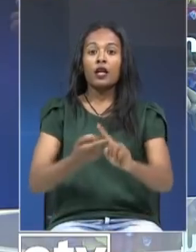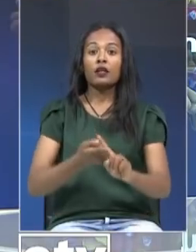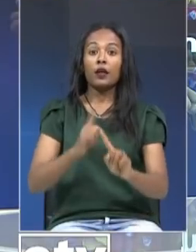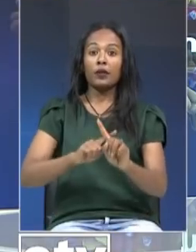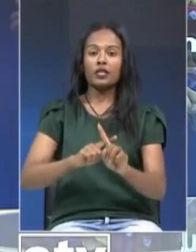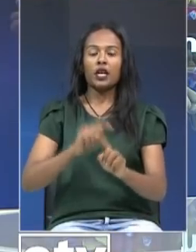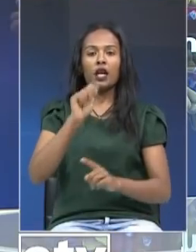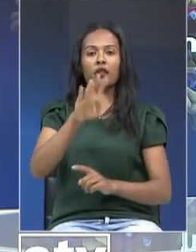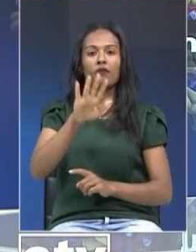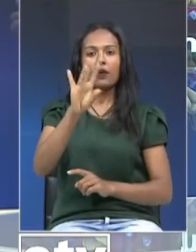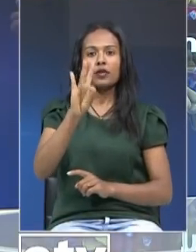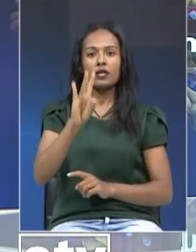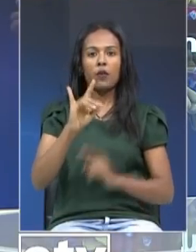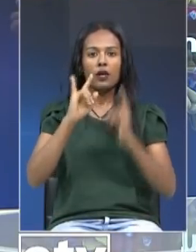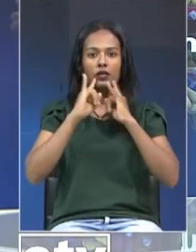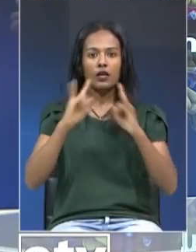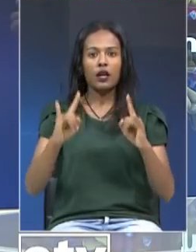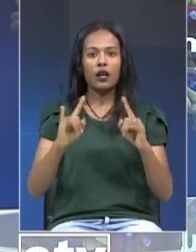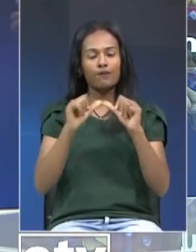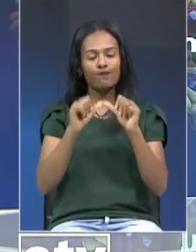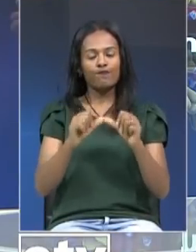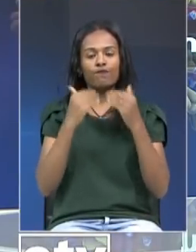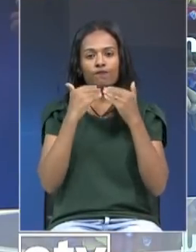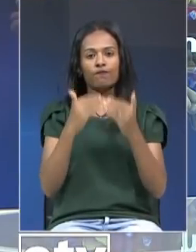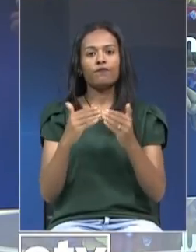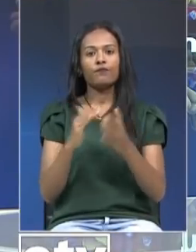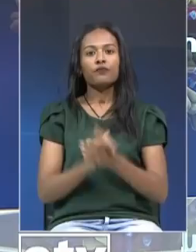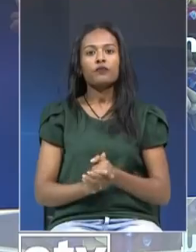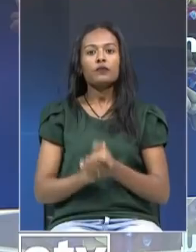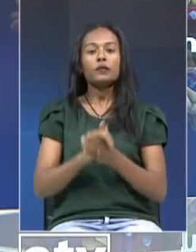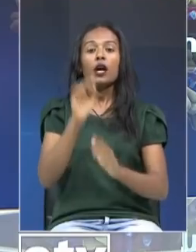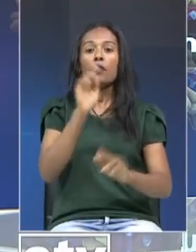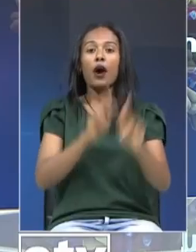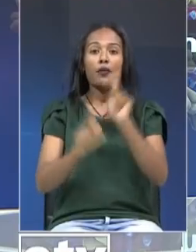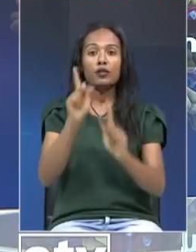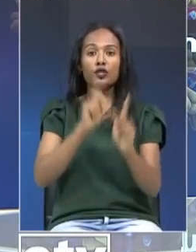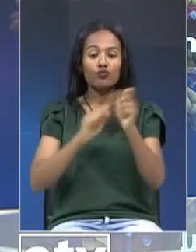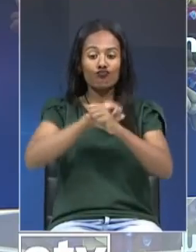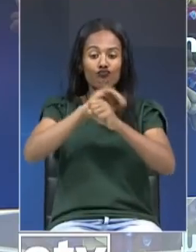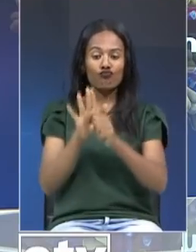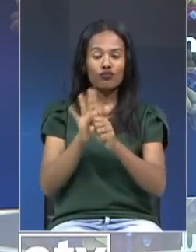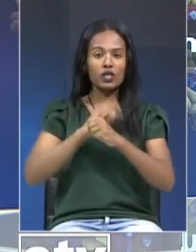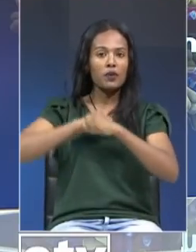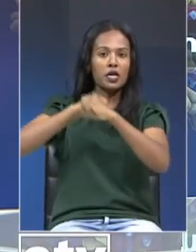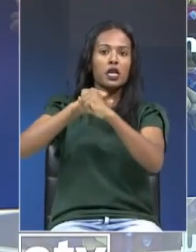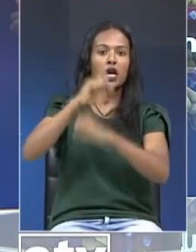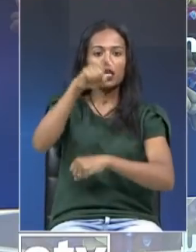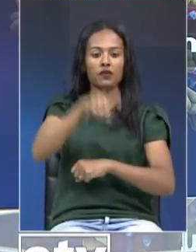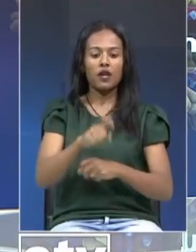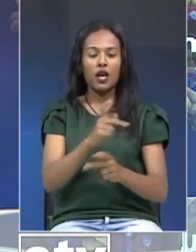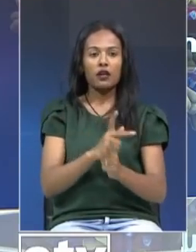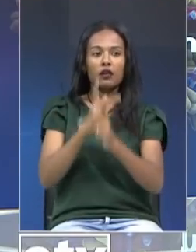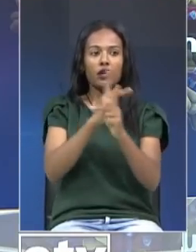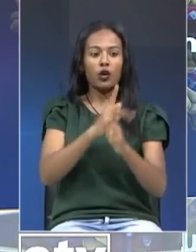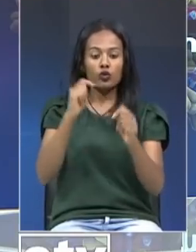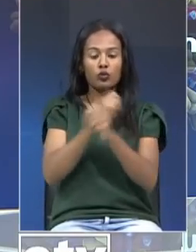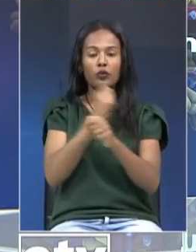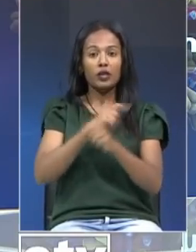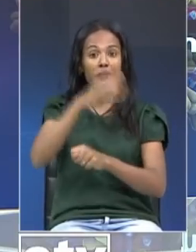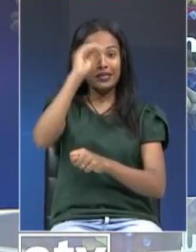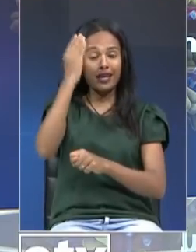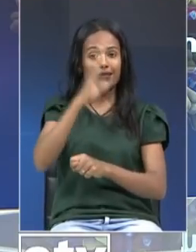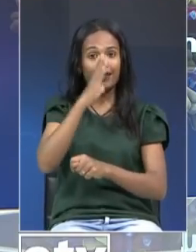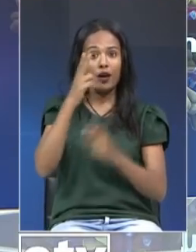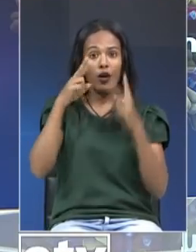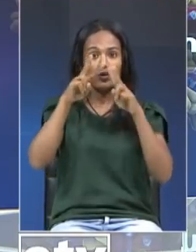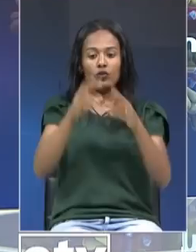ተመልሰናል። ከኢቲቪ 57 ዜናዎች ጋርም ስላላችሁ እናመሰግናለን። ማህበረሰቡ የኮሮና ቫይረስን ለመከላከል አስፈላጊ ጥንቃቄዎችን በመተግበር ሳይዘናጋ